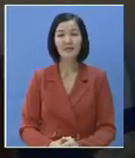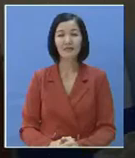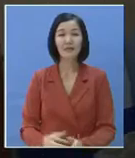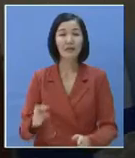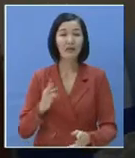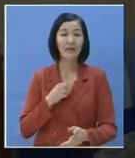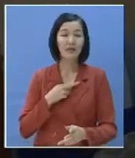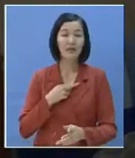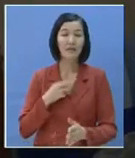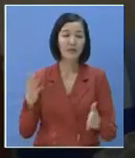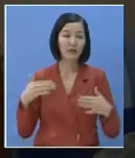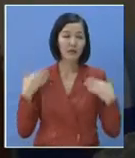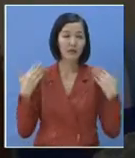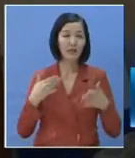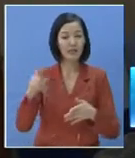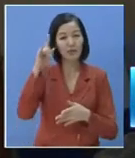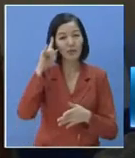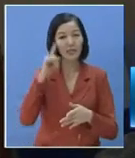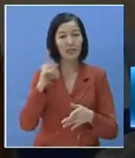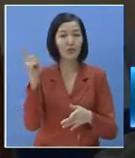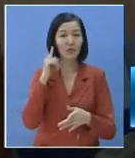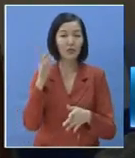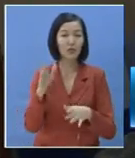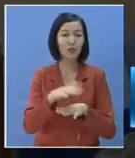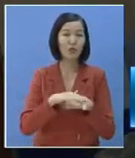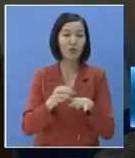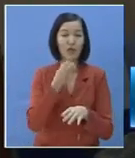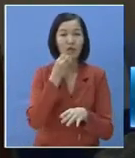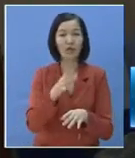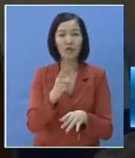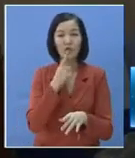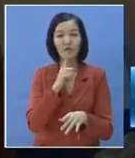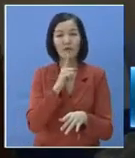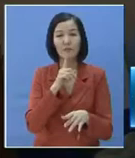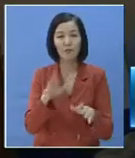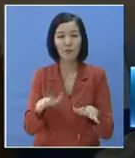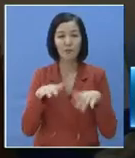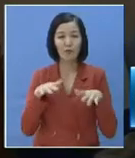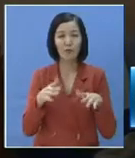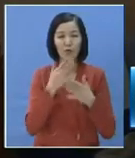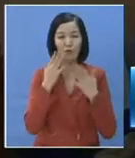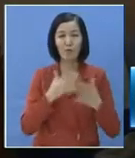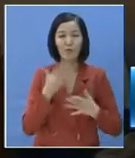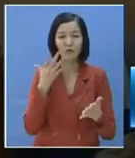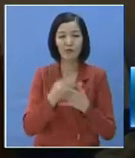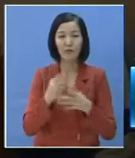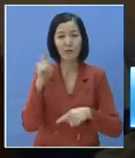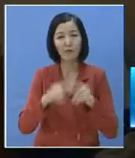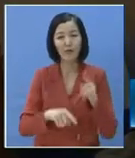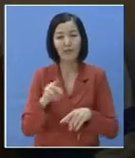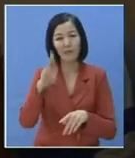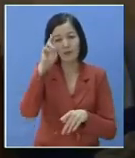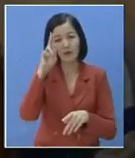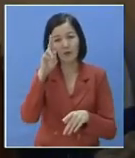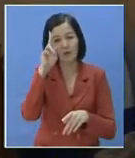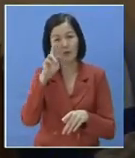Я от всей души приветствую казахстанского слушателя. Здесь очень хорошая и живая публика. Я люблю вашу страну, так как мы являемся братскими народами, и